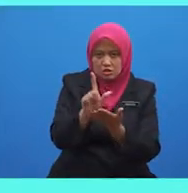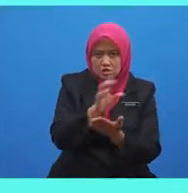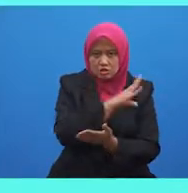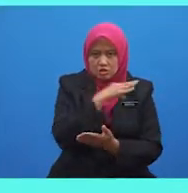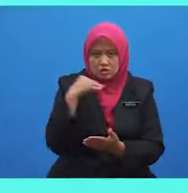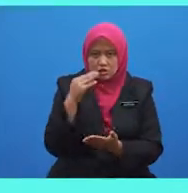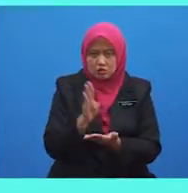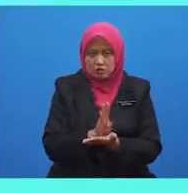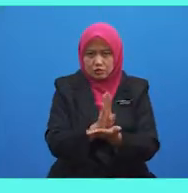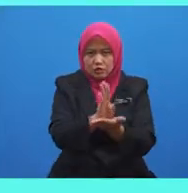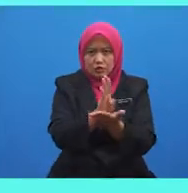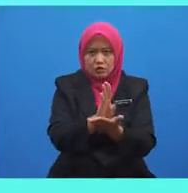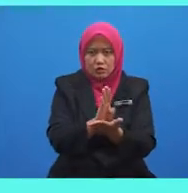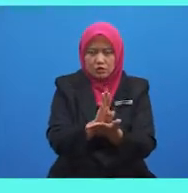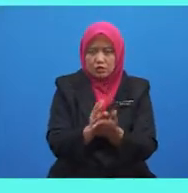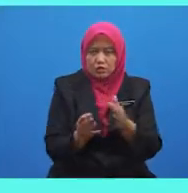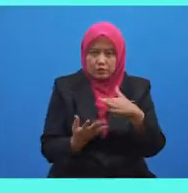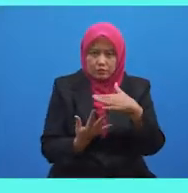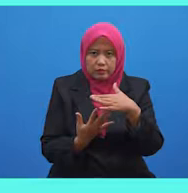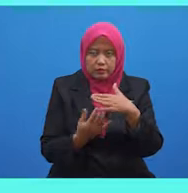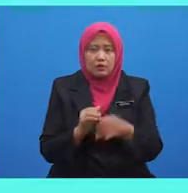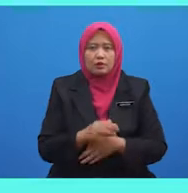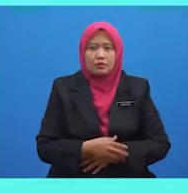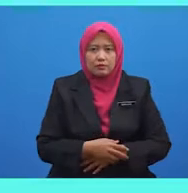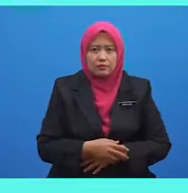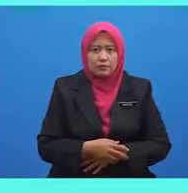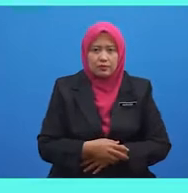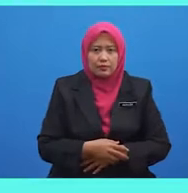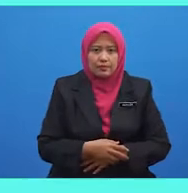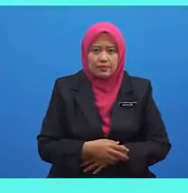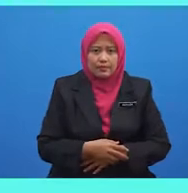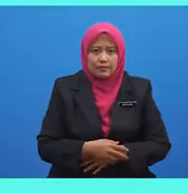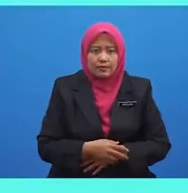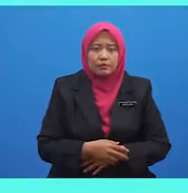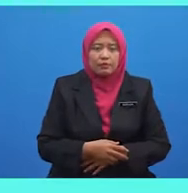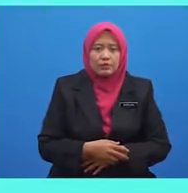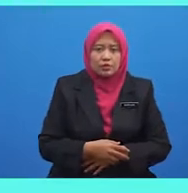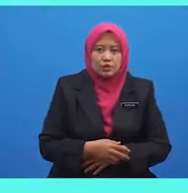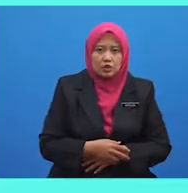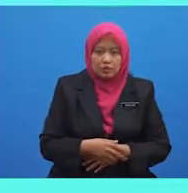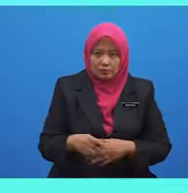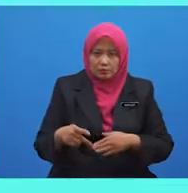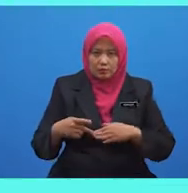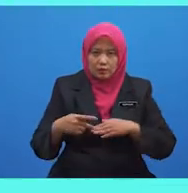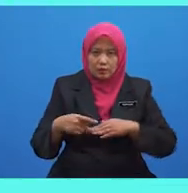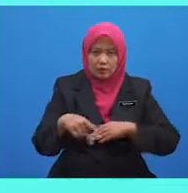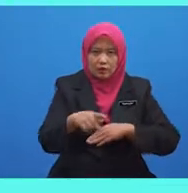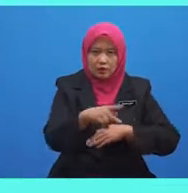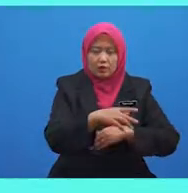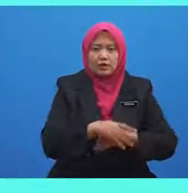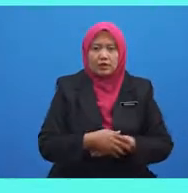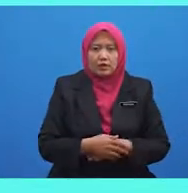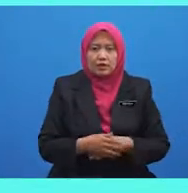laju. Pertahanan Melaka diperteguhkan di kawasan pantai dengan kayu kayang dan pelbagai jenis meriam